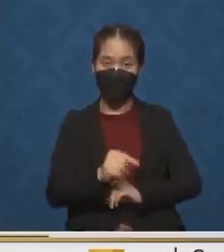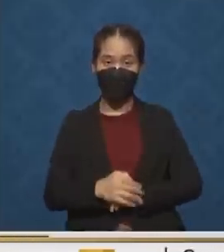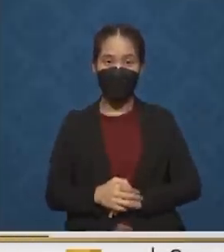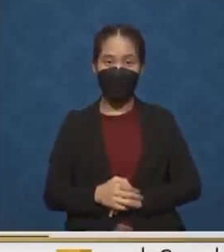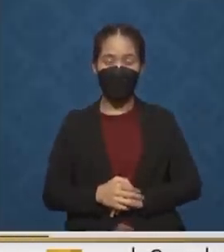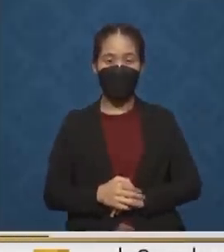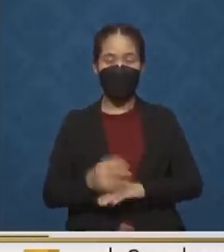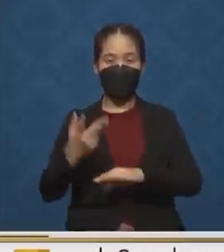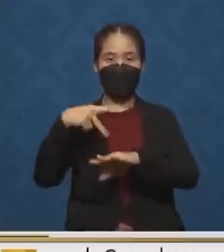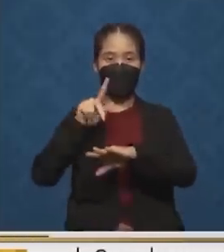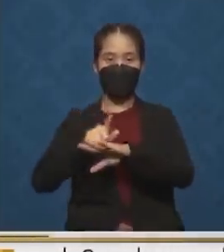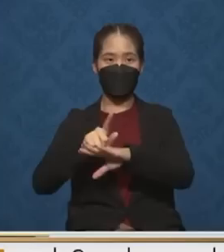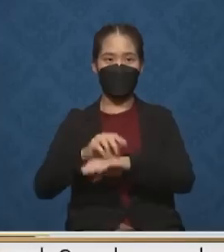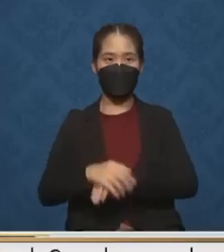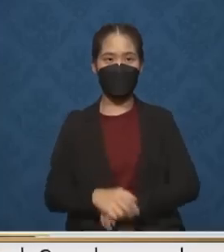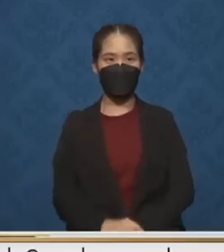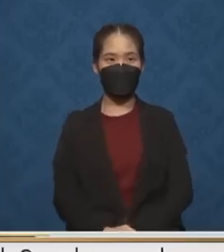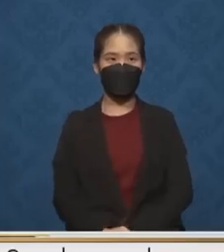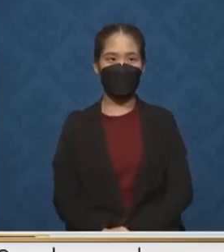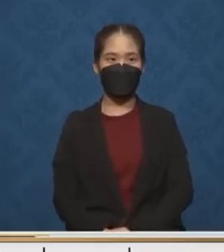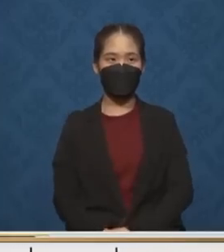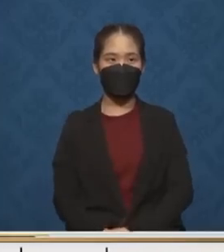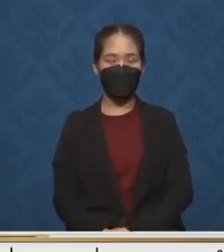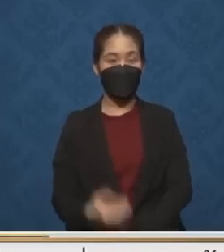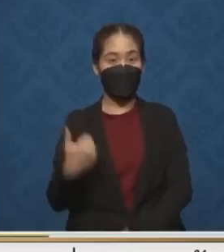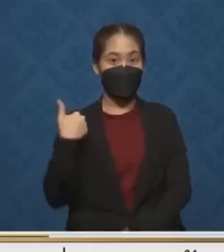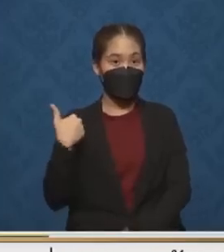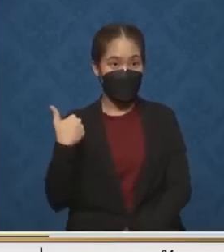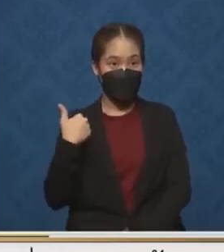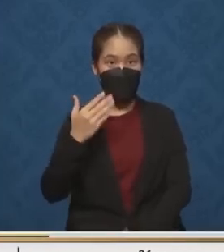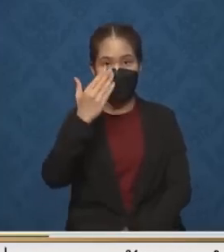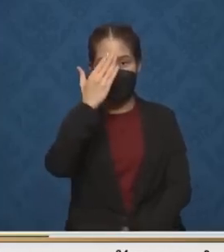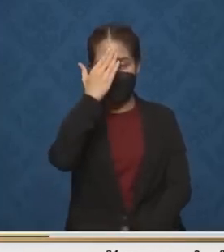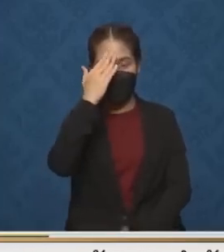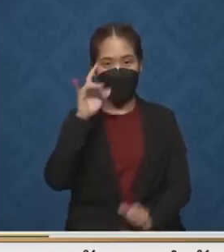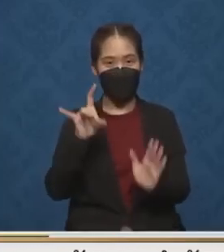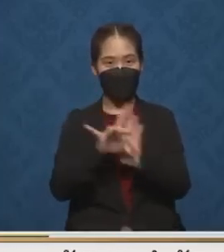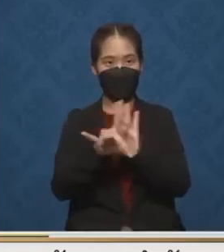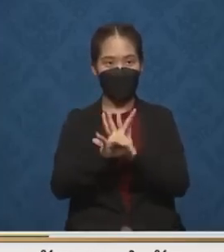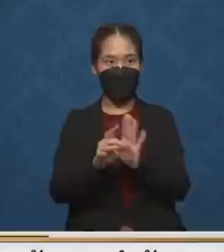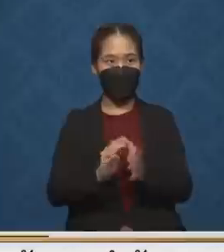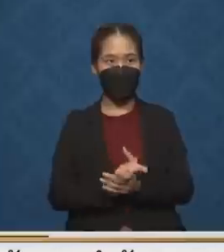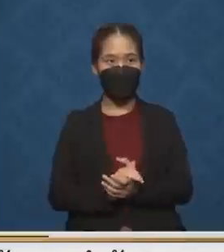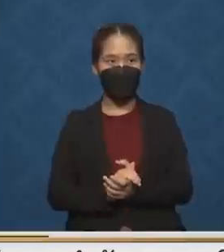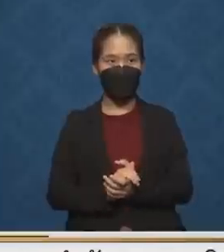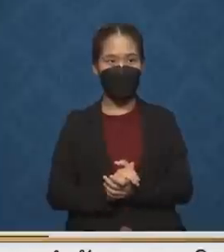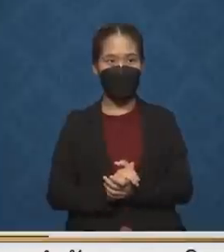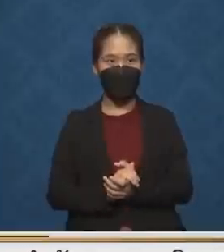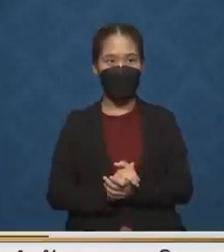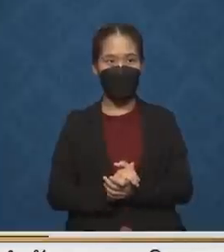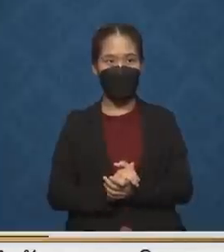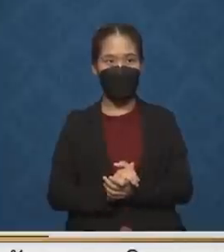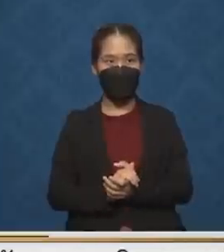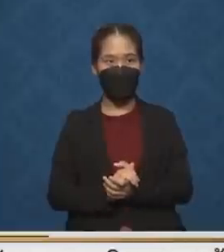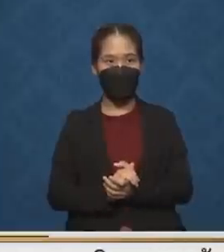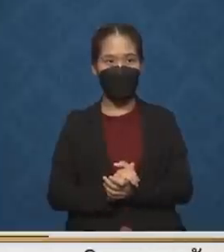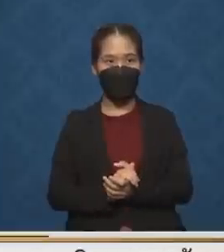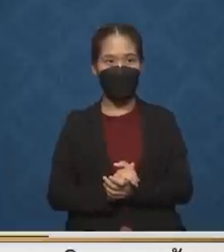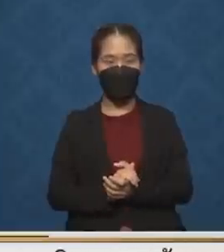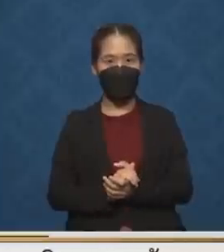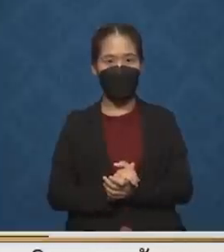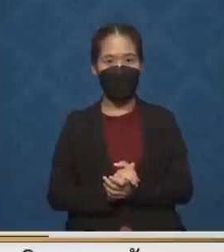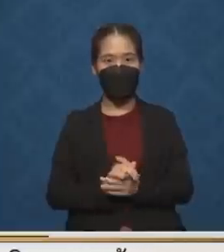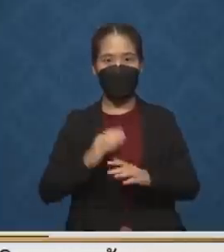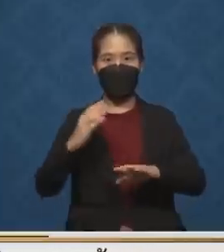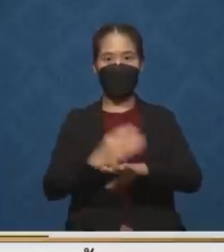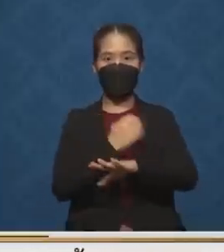ท่านบทานครับเอาลได้แลครับเอออกหนาหนึ่ หนาสุท้ายนอกเหนือจากนัการเมื